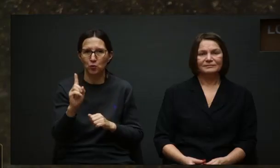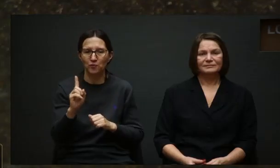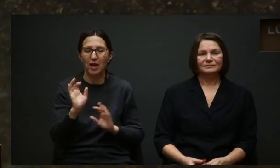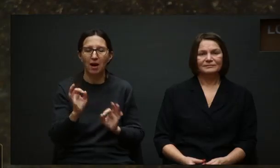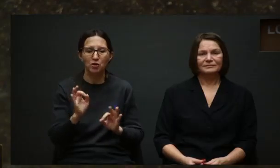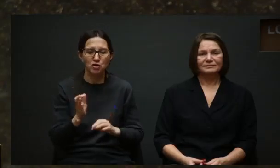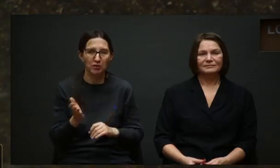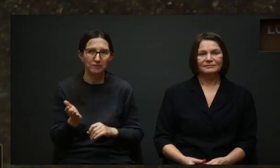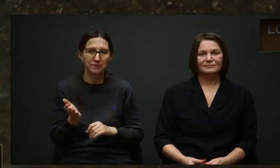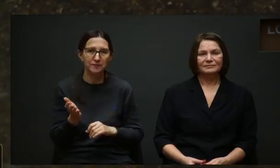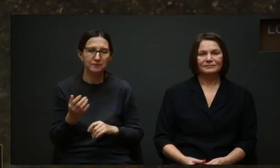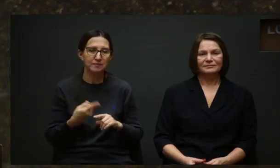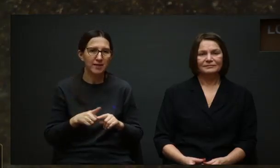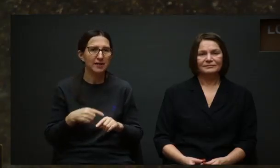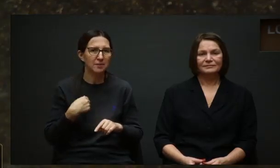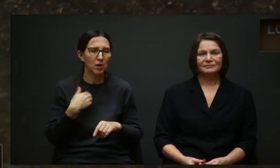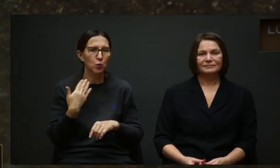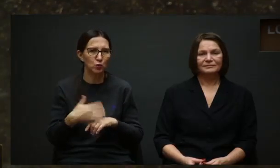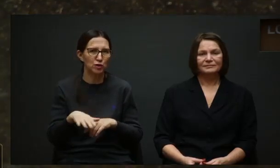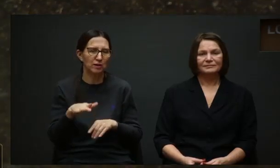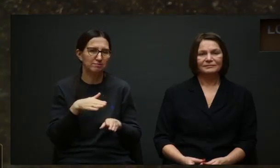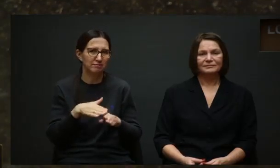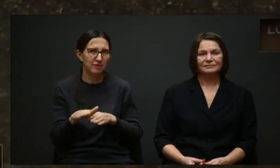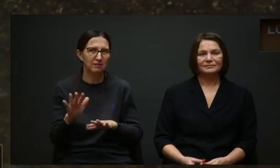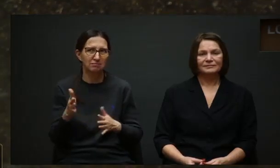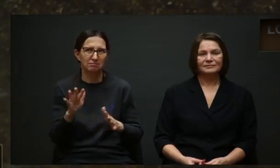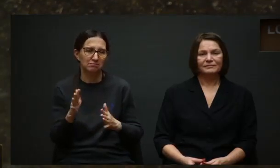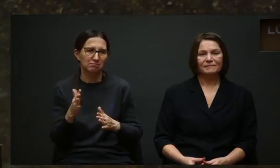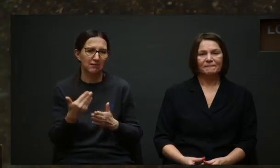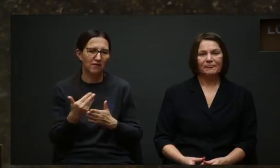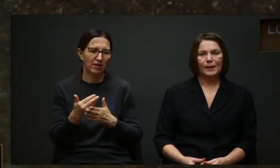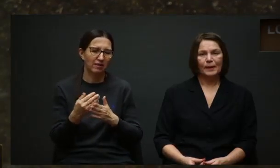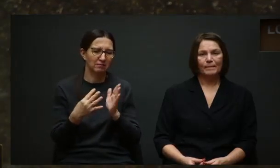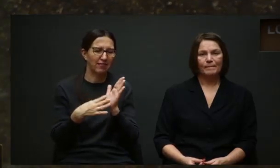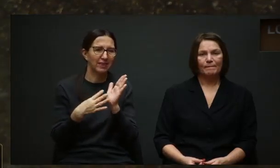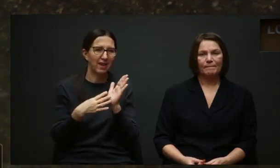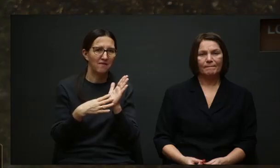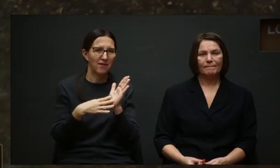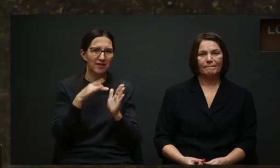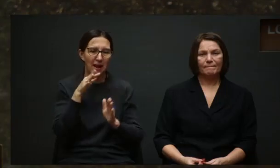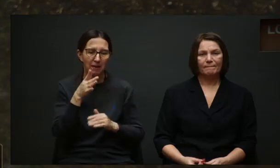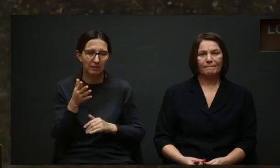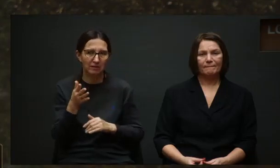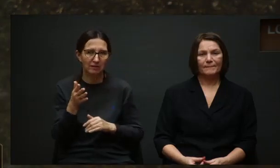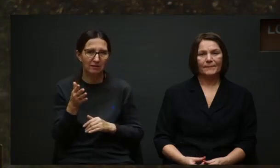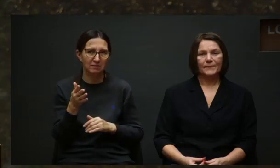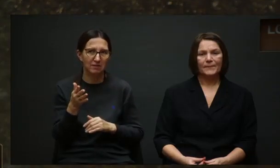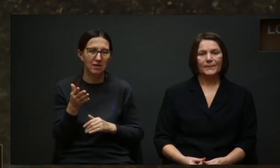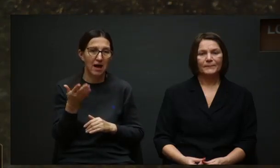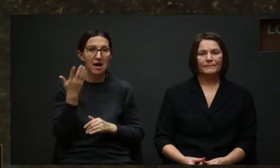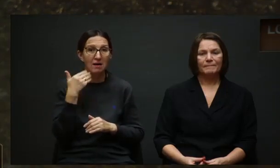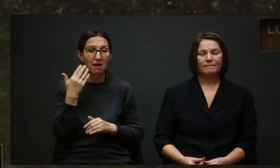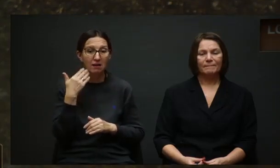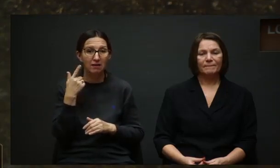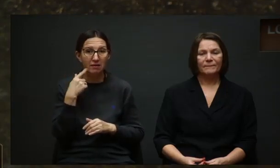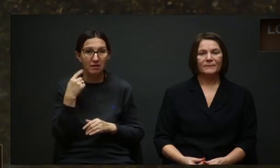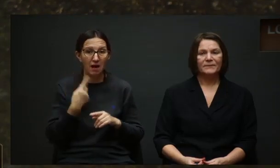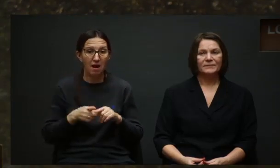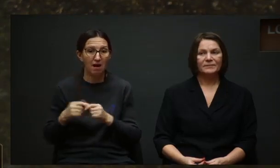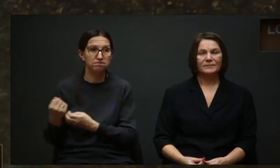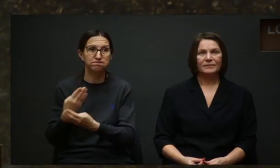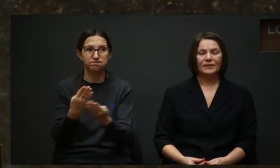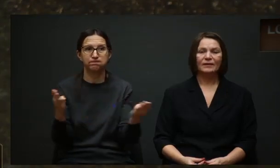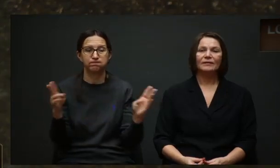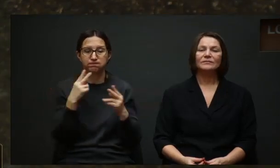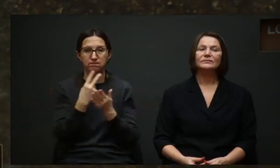конечно, вот это мне было уже лет, соответственно, 9, наверное, да, когда приехала Дрезденская галерея,